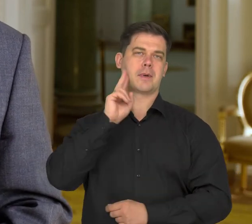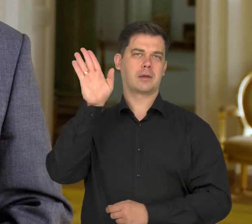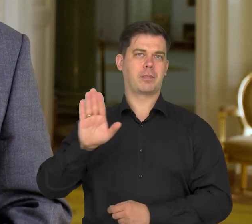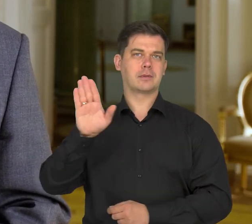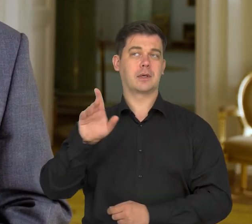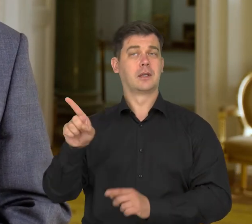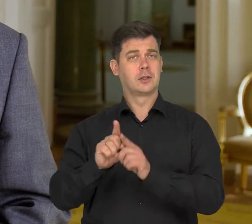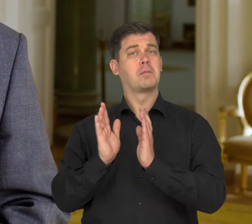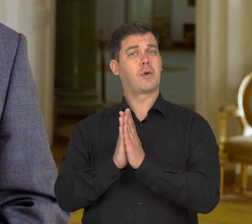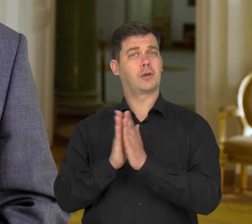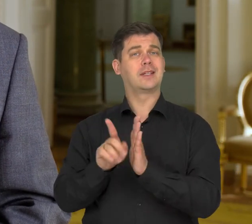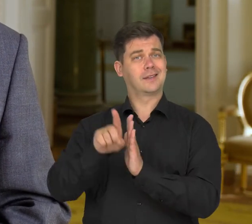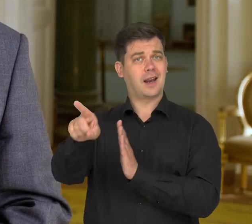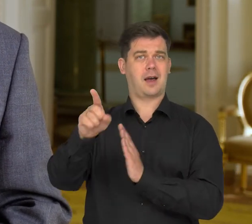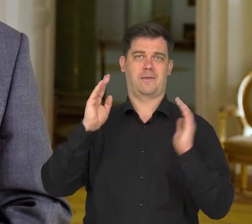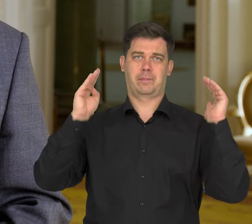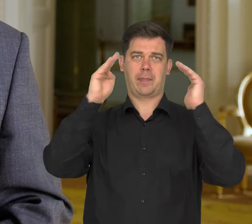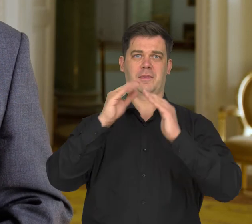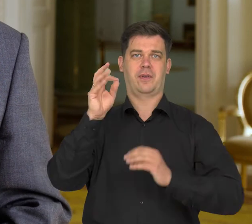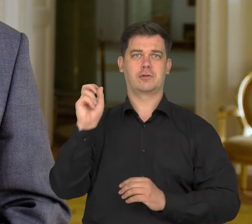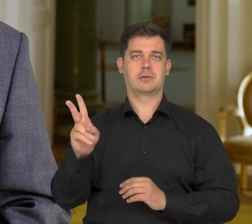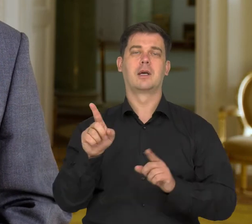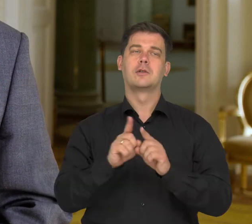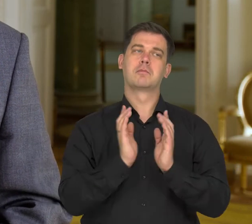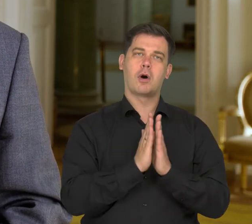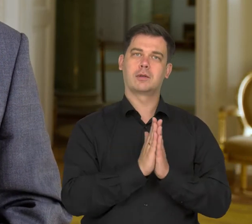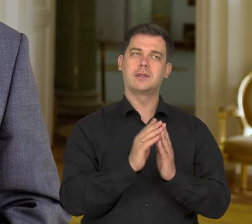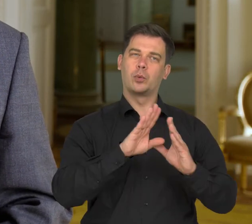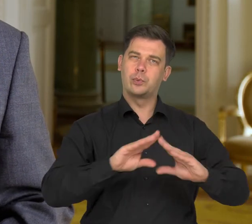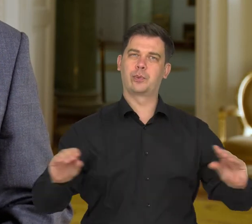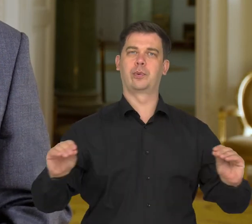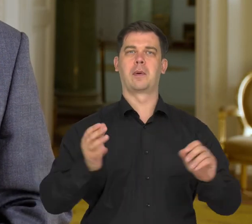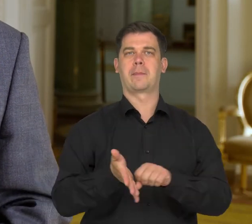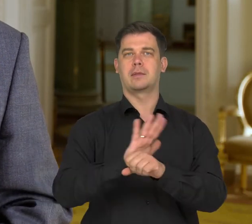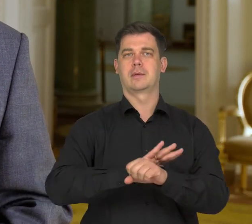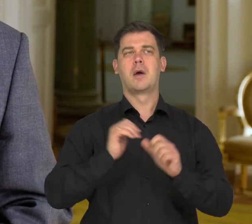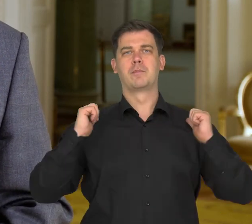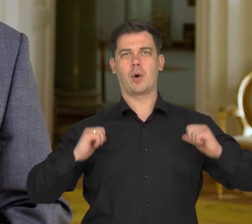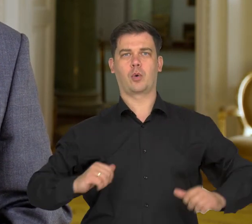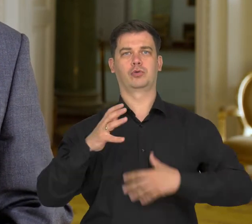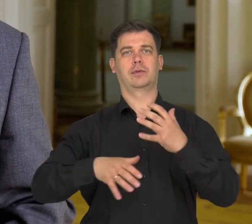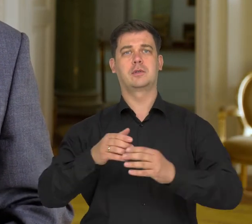poświęcony. Prosił o to, żeby się także modlić za niego, za ustanie pandemii, za